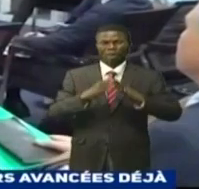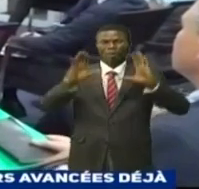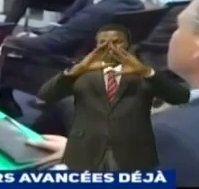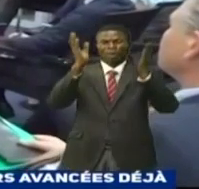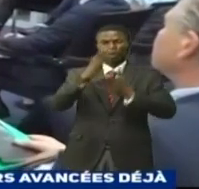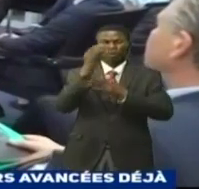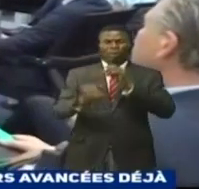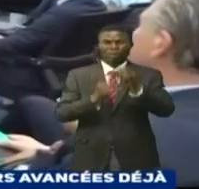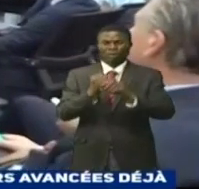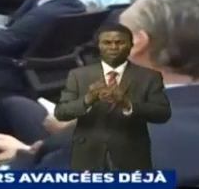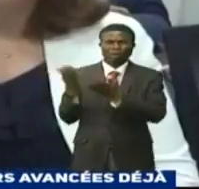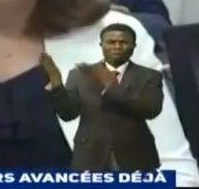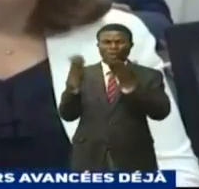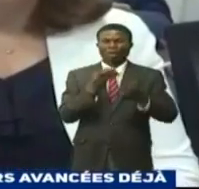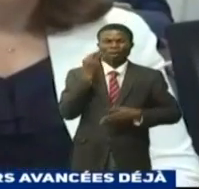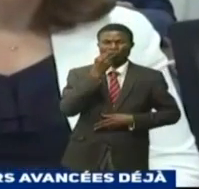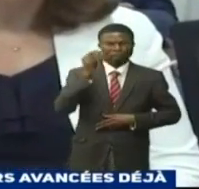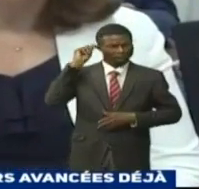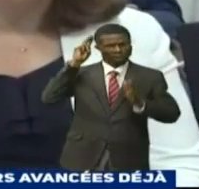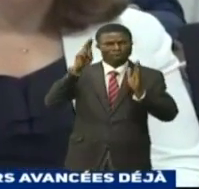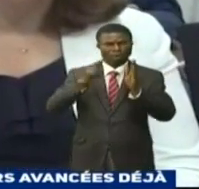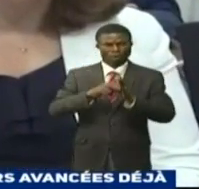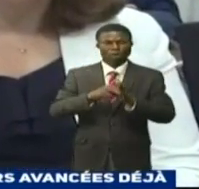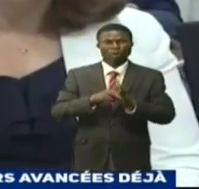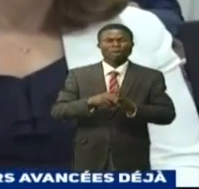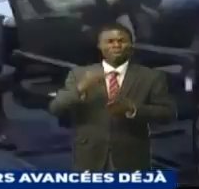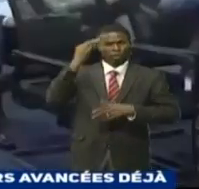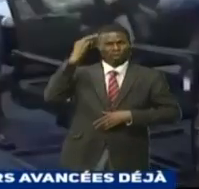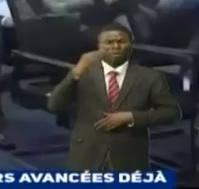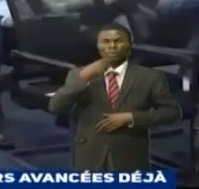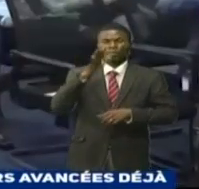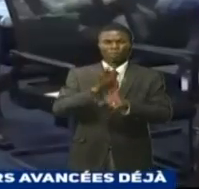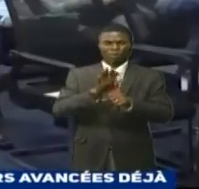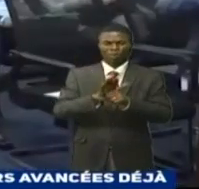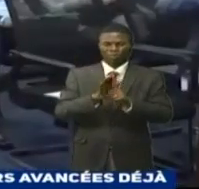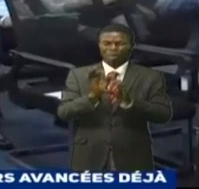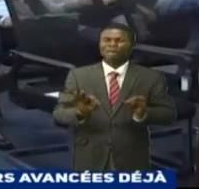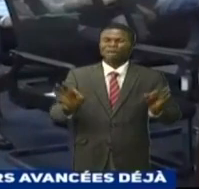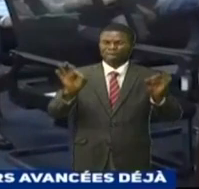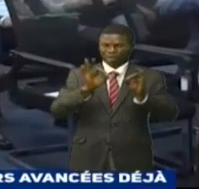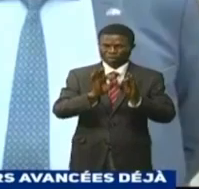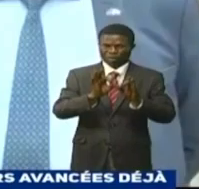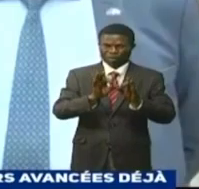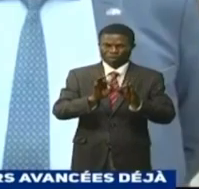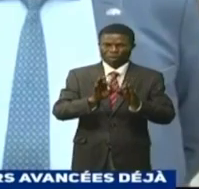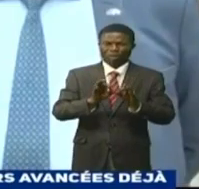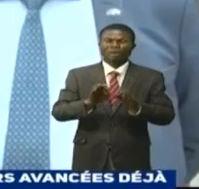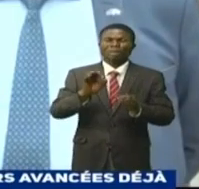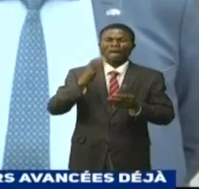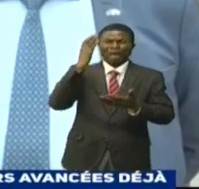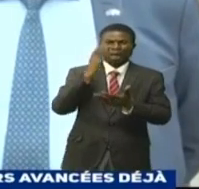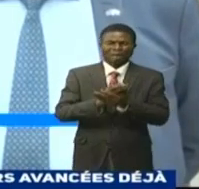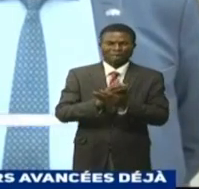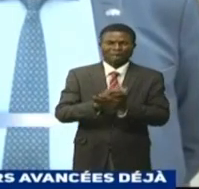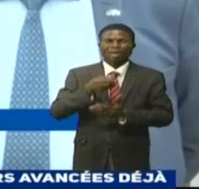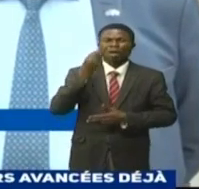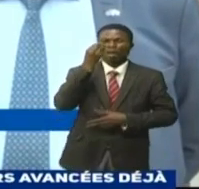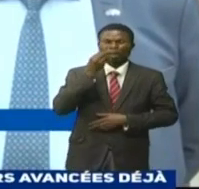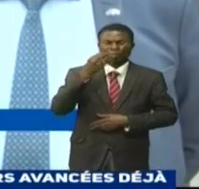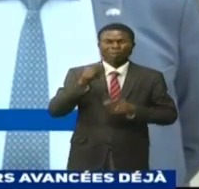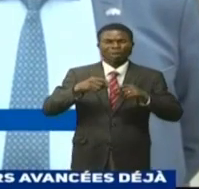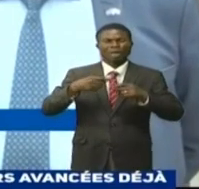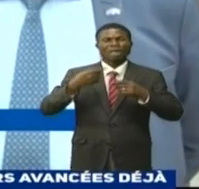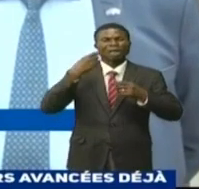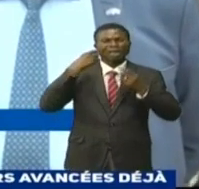le porter parole du gouvernement herdic congola a également insisté sur la nécessité de manière le discours de la haine c'est faire les jeux de l'ennemi